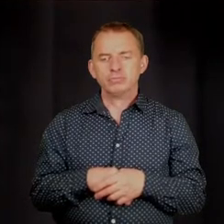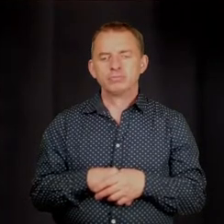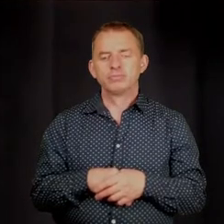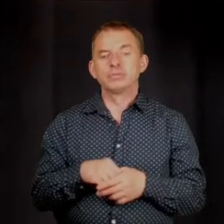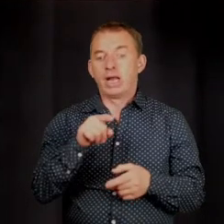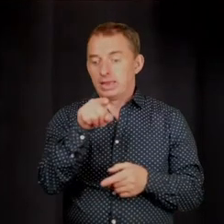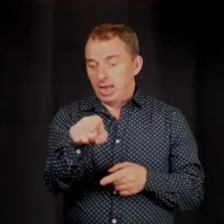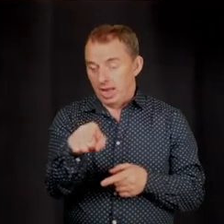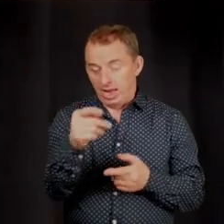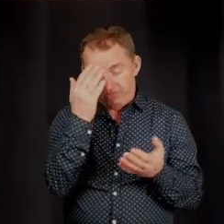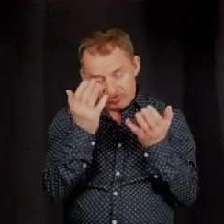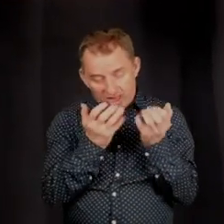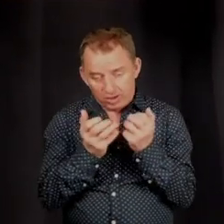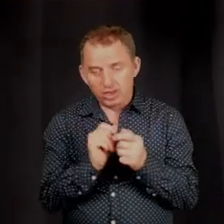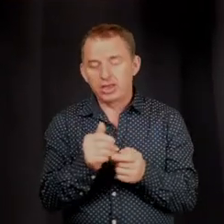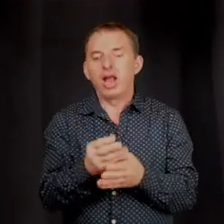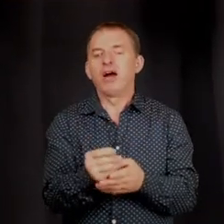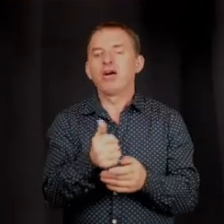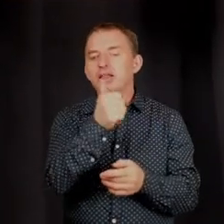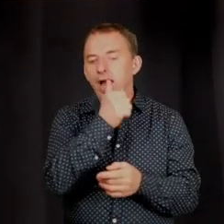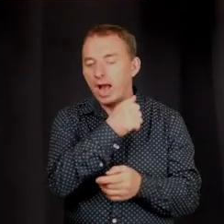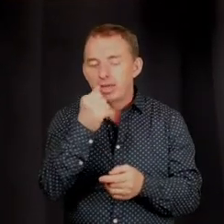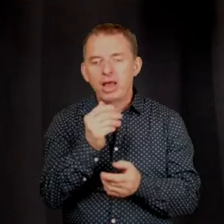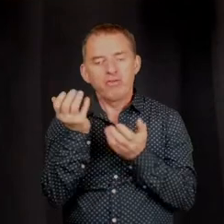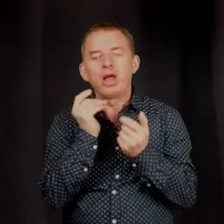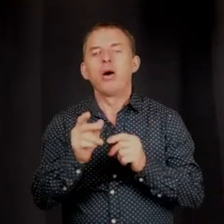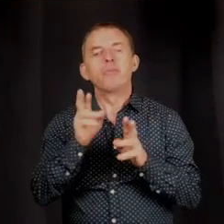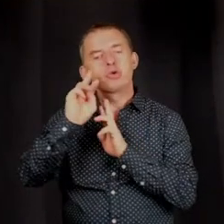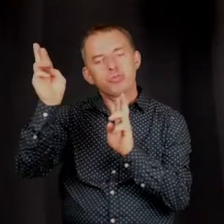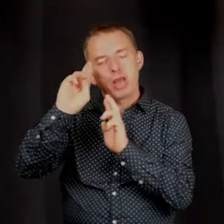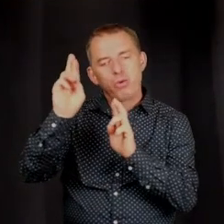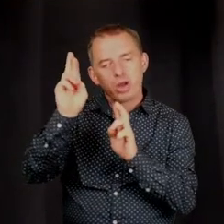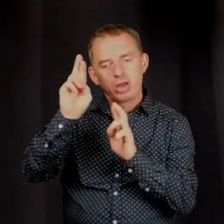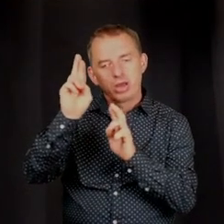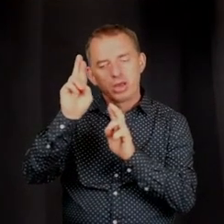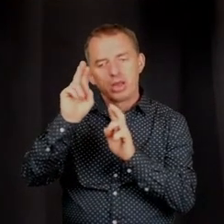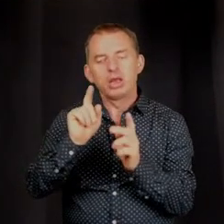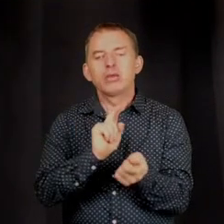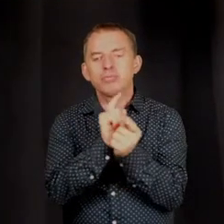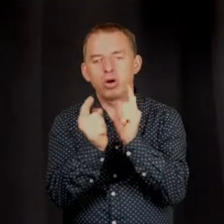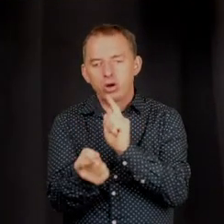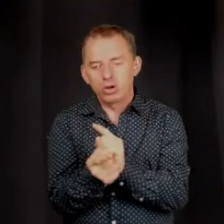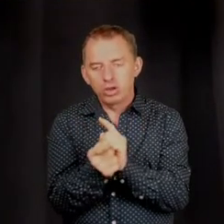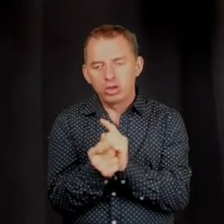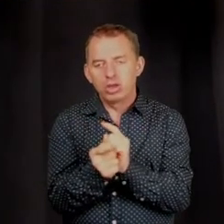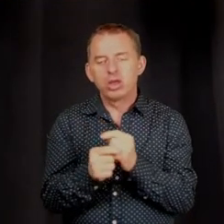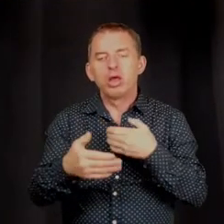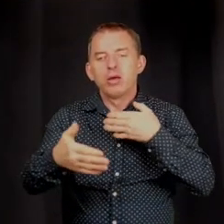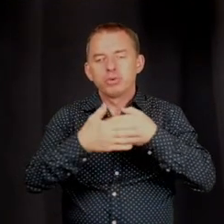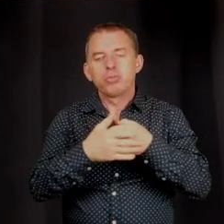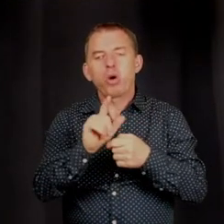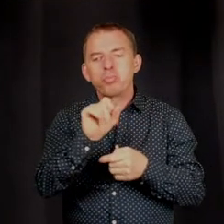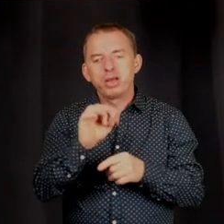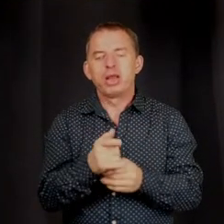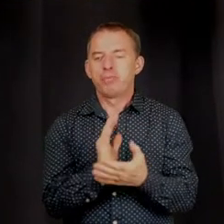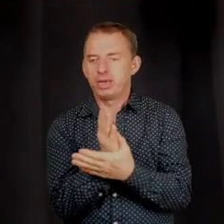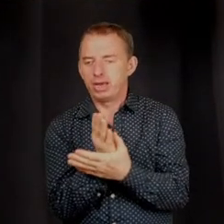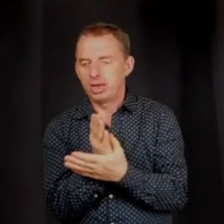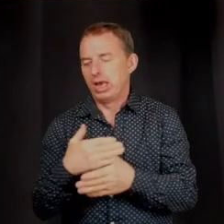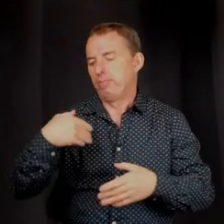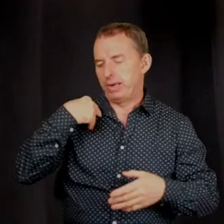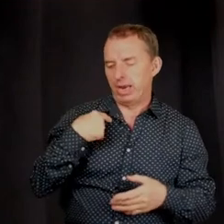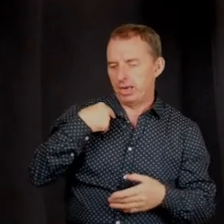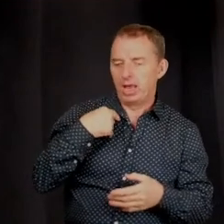ta wiadomość, ta tajna wiadomość brzmiała: spotkaj mnie przy drucie kolczastym pomiędzy